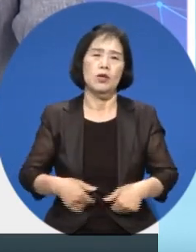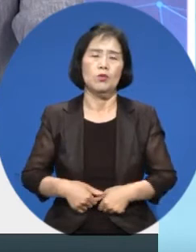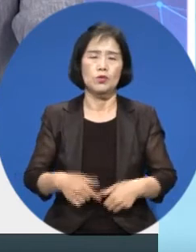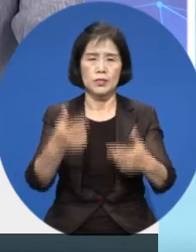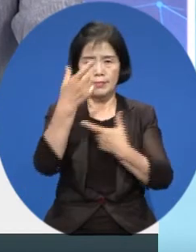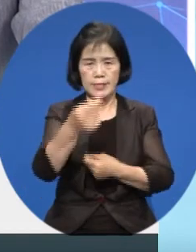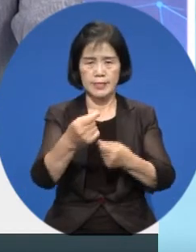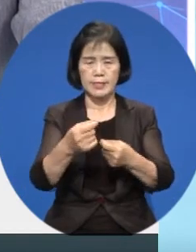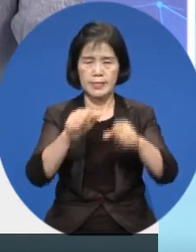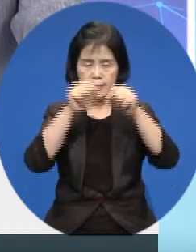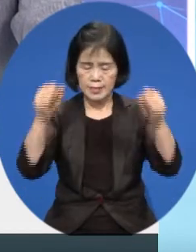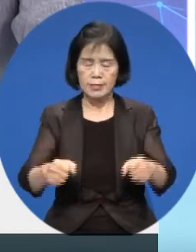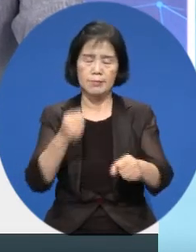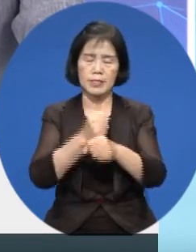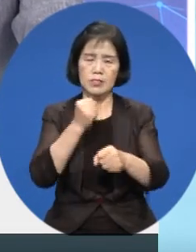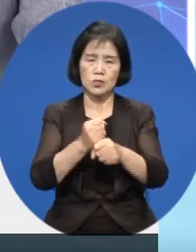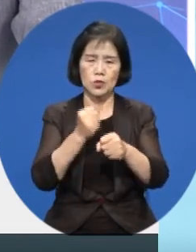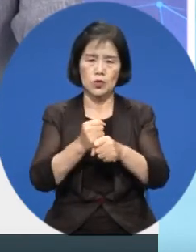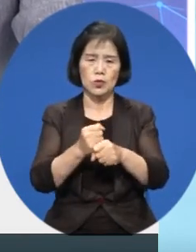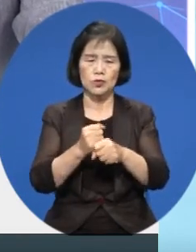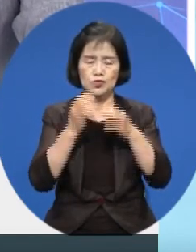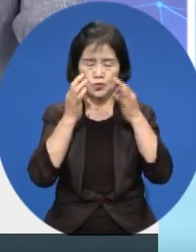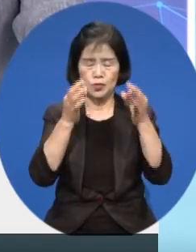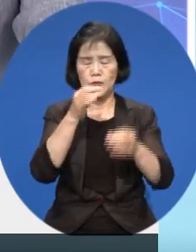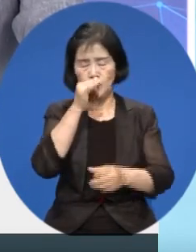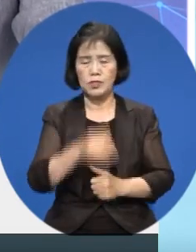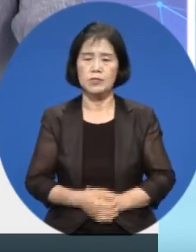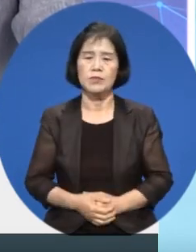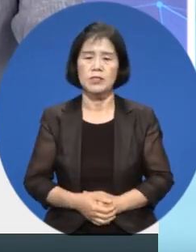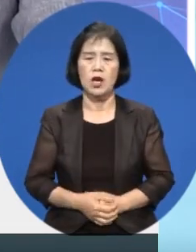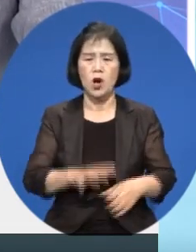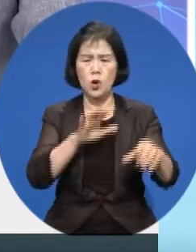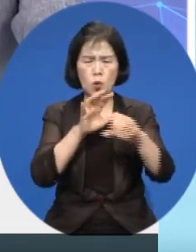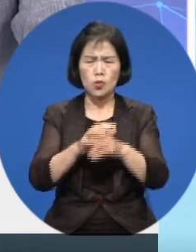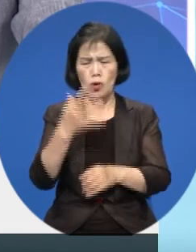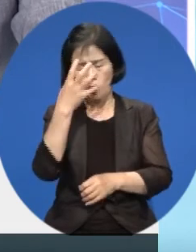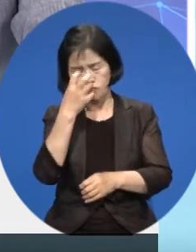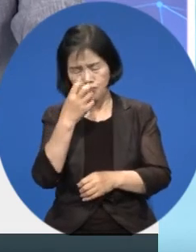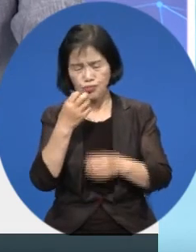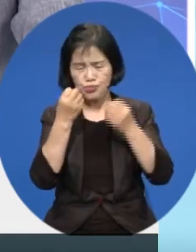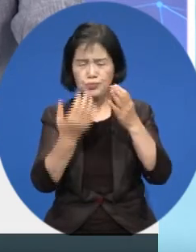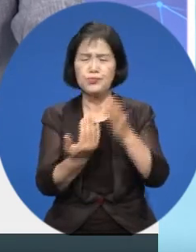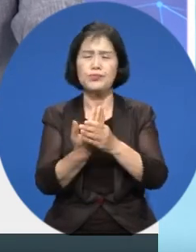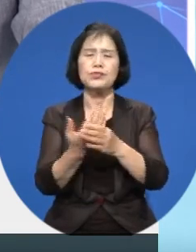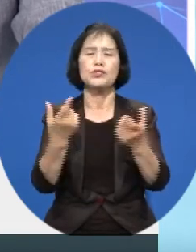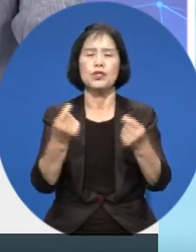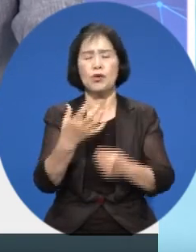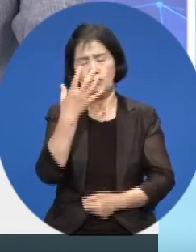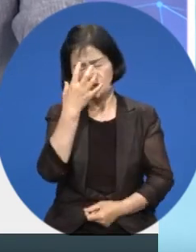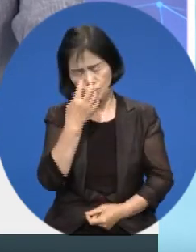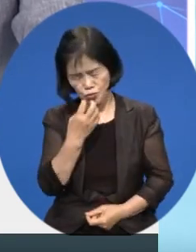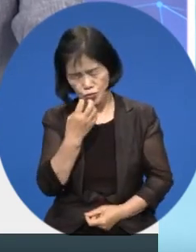지침이나 시스템을 만들도록 주문하고 있습니다 소위 코로나 블루 라는 신조어까지 생겼는데요 우리 국민들이 그만큼 우울감과